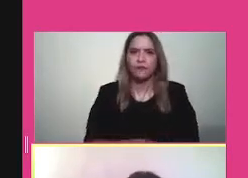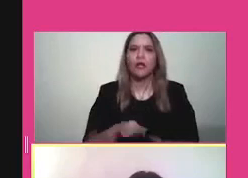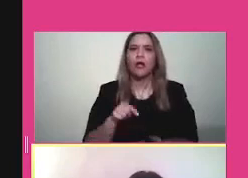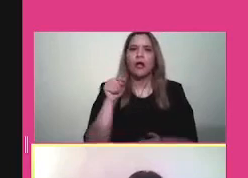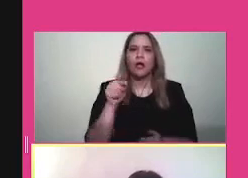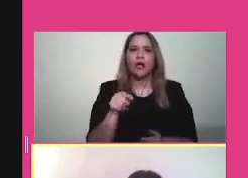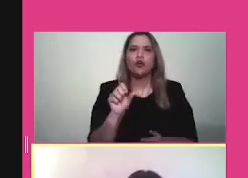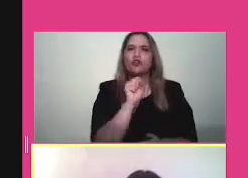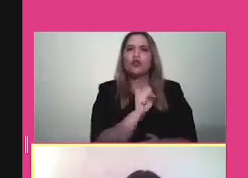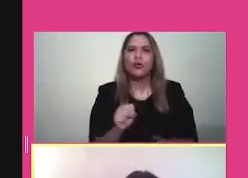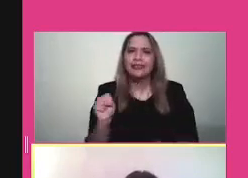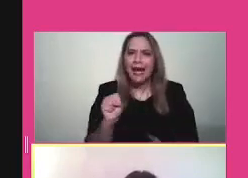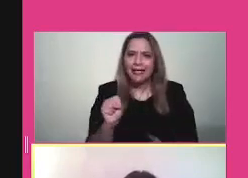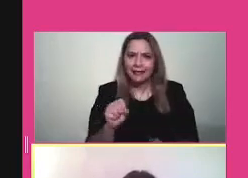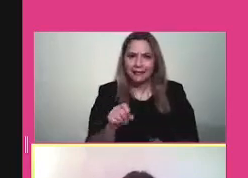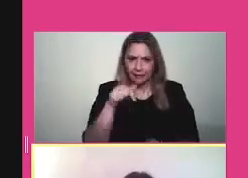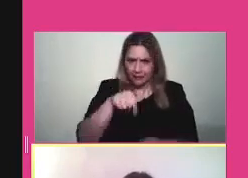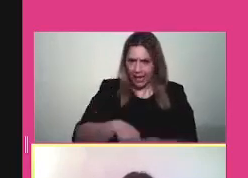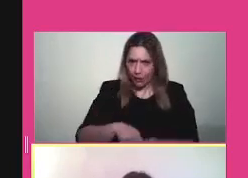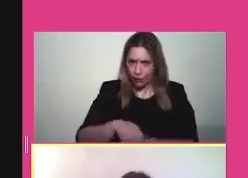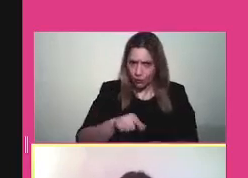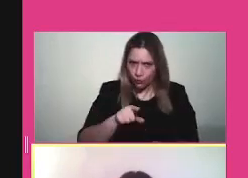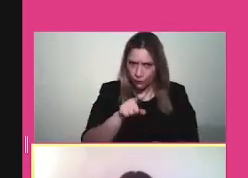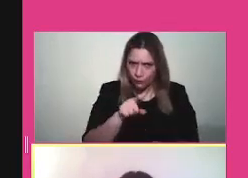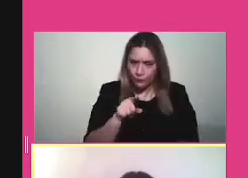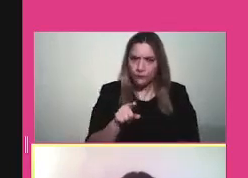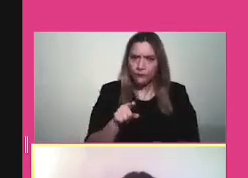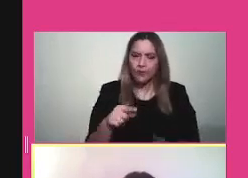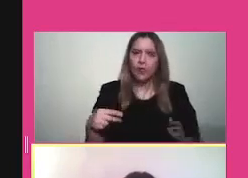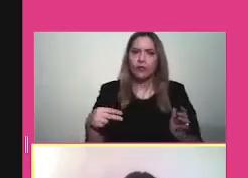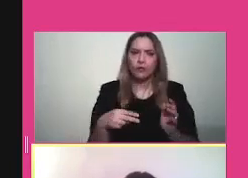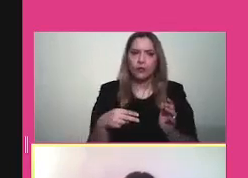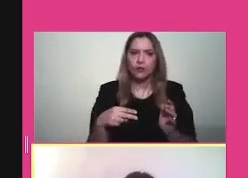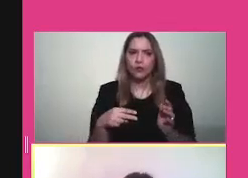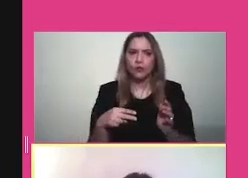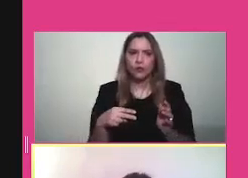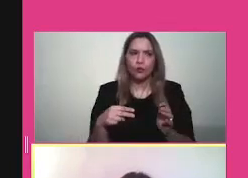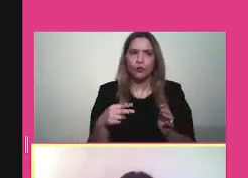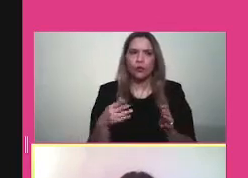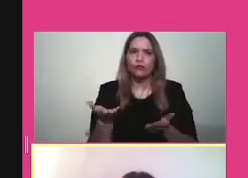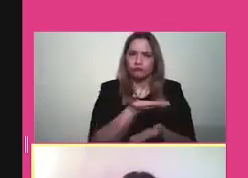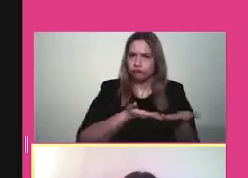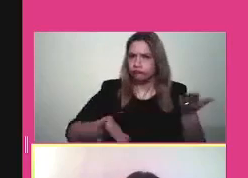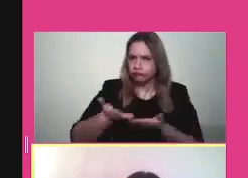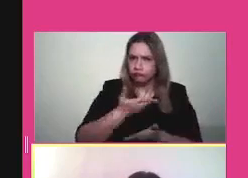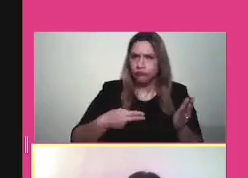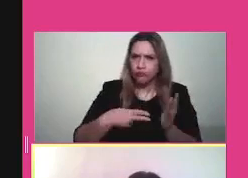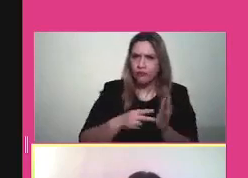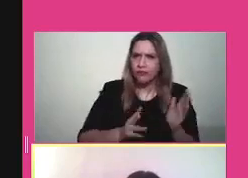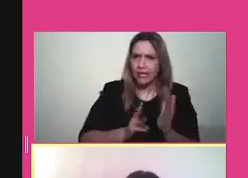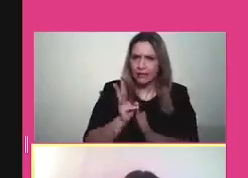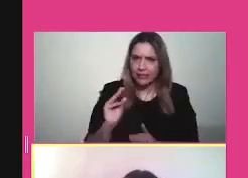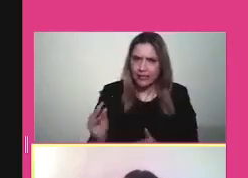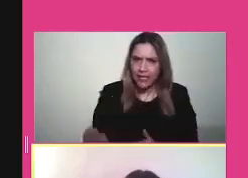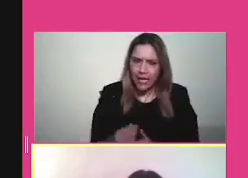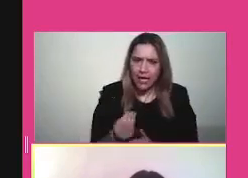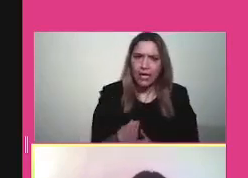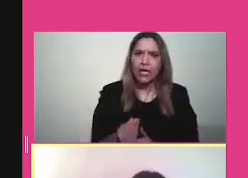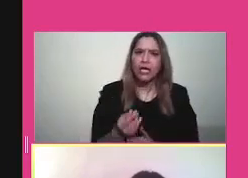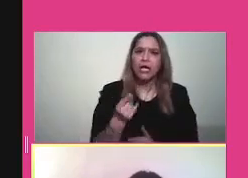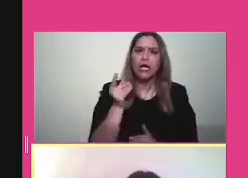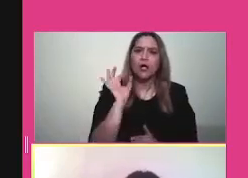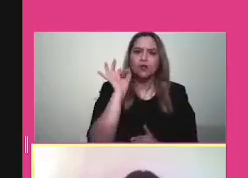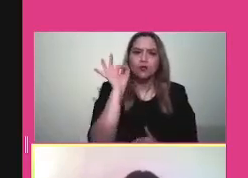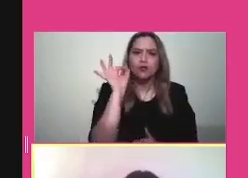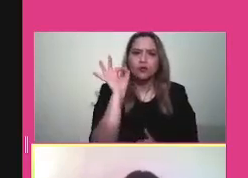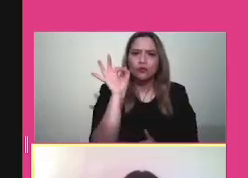Now είναι ένας μη κυβερνητικός οργανισμός που ιδρύθηκε το 2013 για να ανταποκριθεί στις ανάγκες και να διασφαλίσει